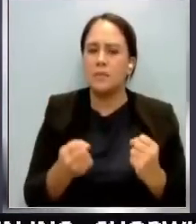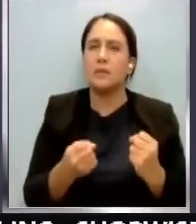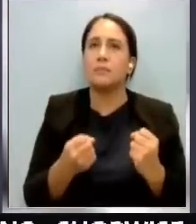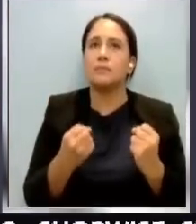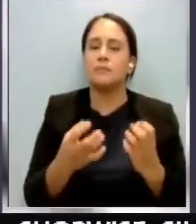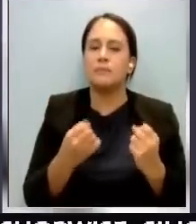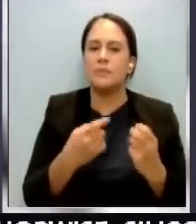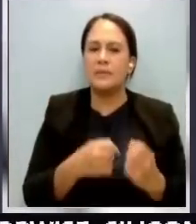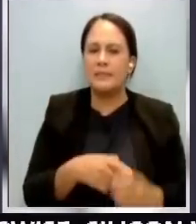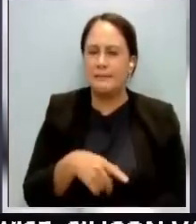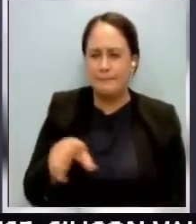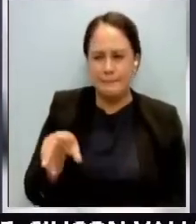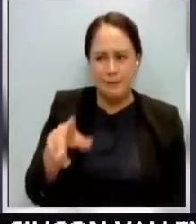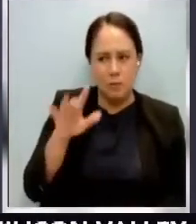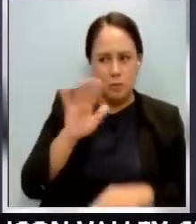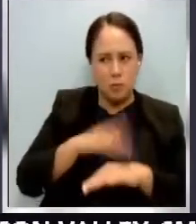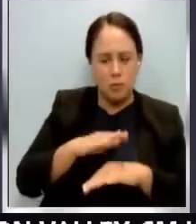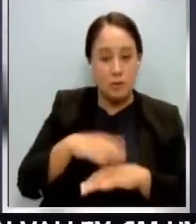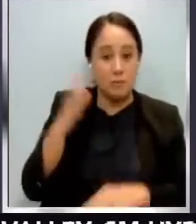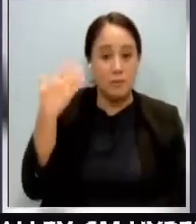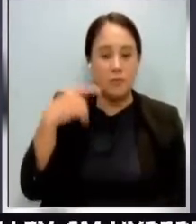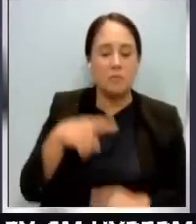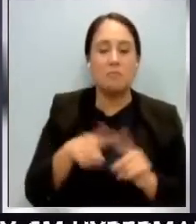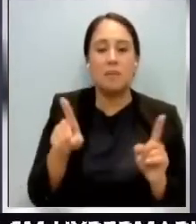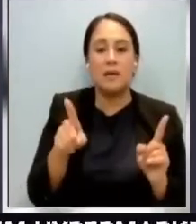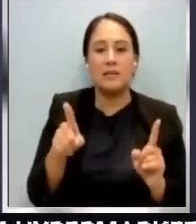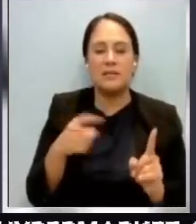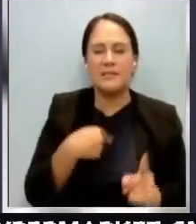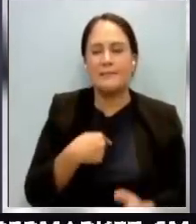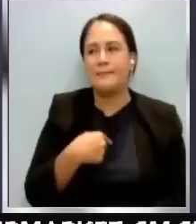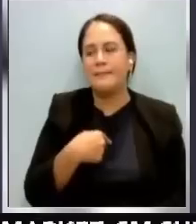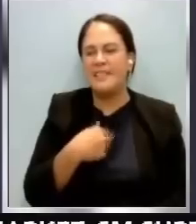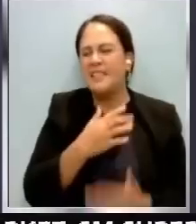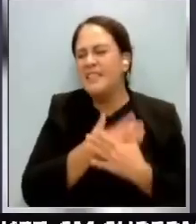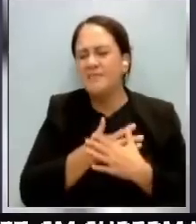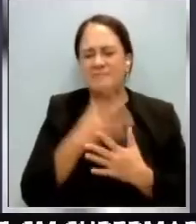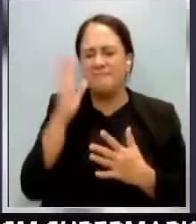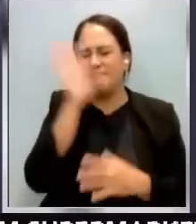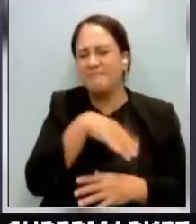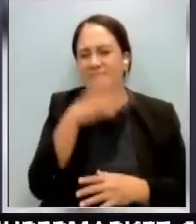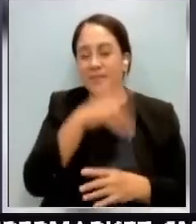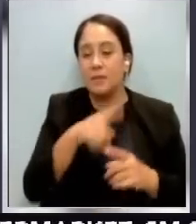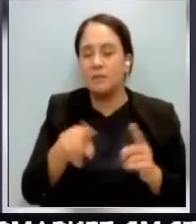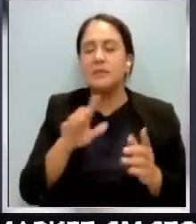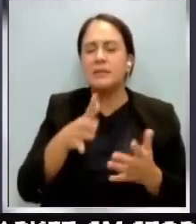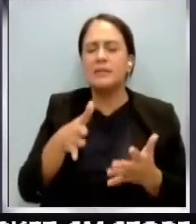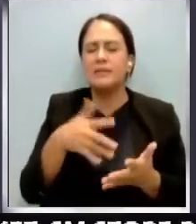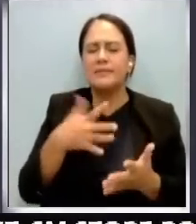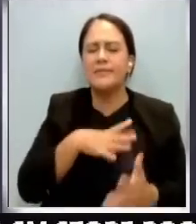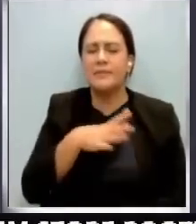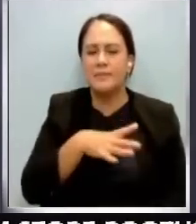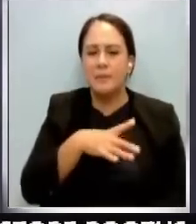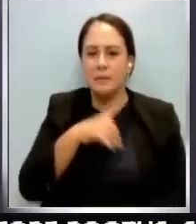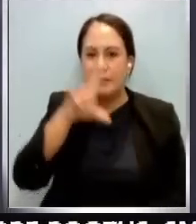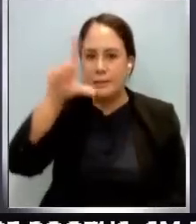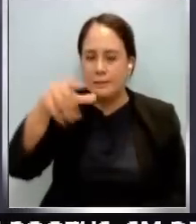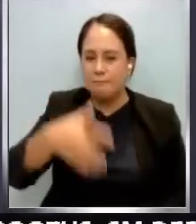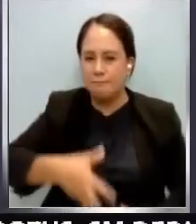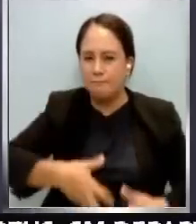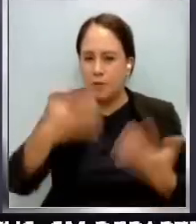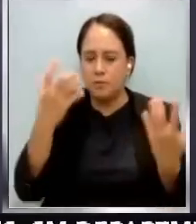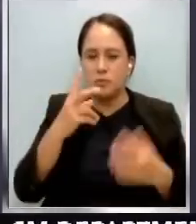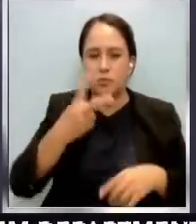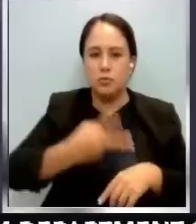na nakita sa kanya dati. Pero syempre, bulag ka, nagmamahal ka eh, di ba? So, pinalampas mo lahat yun. Sa galit ko sa kanya, dalawang beses ako muntik